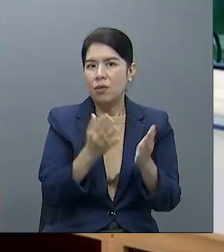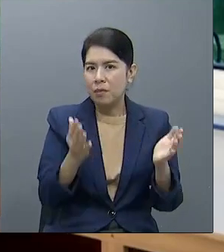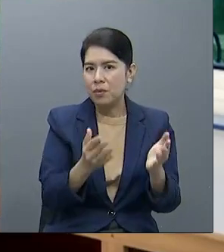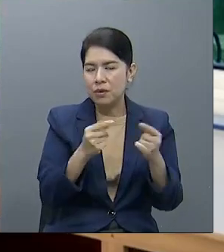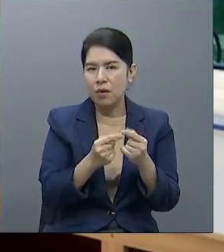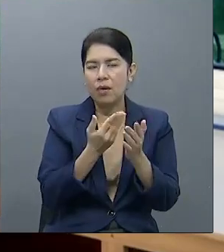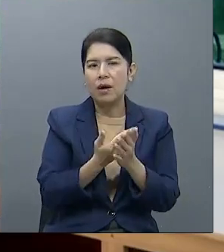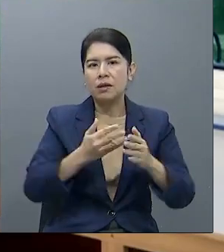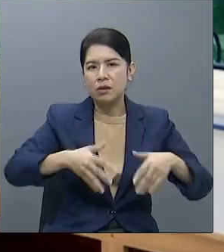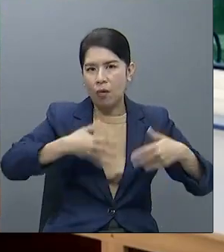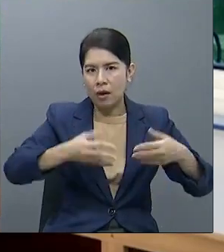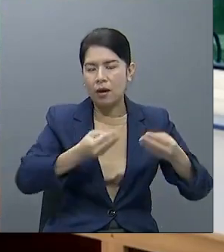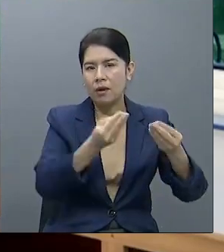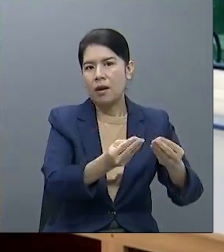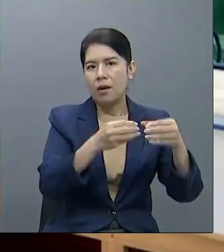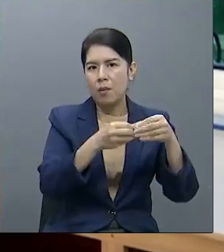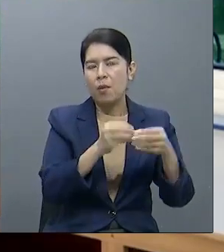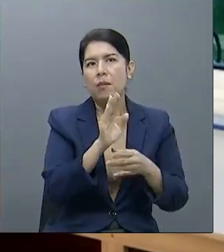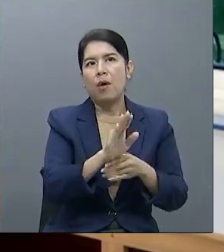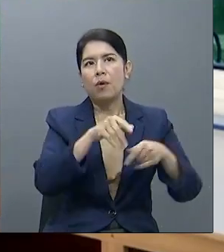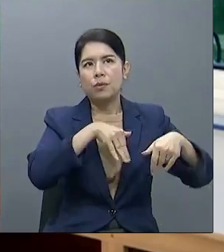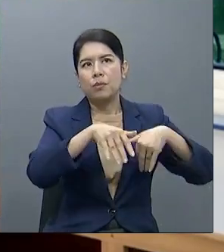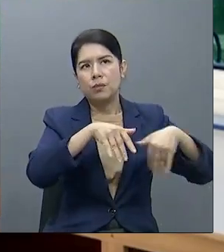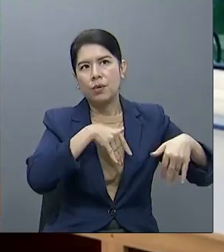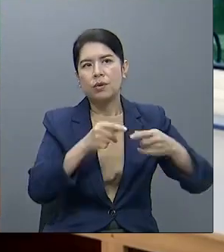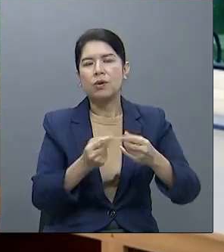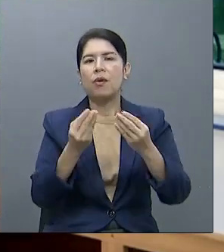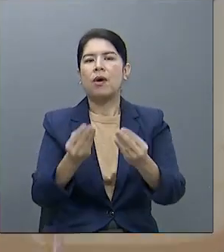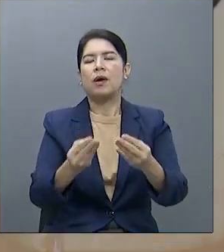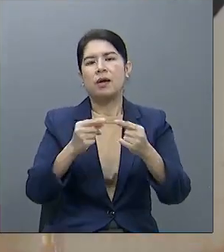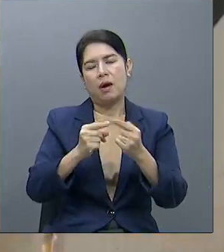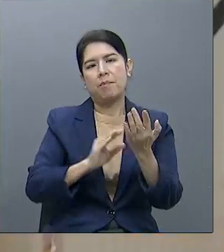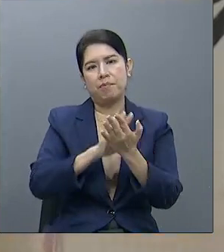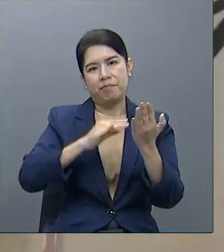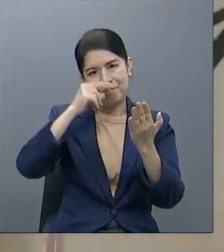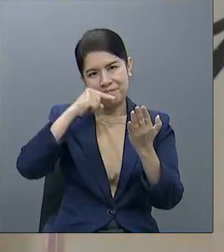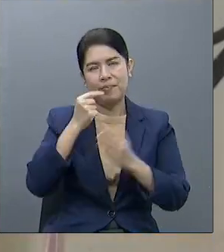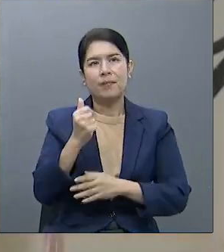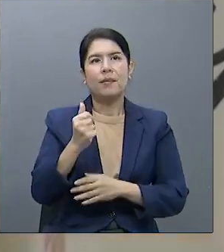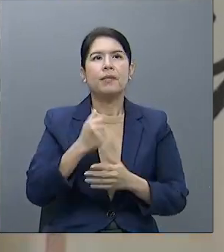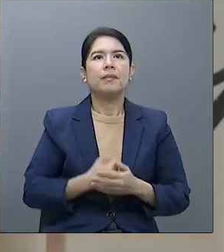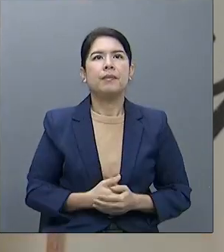ก่ชุมชนหรือว่าในของประเทศชาติได้